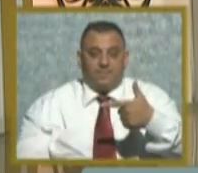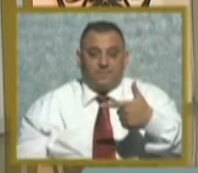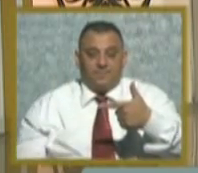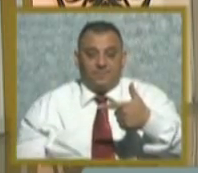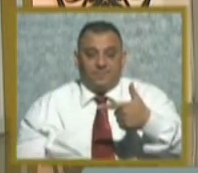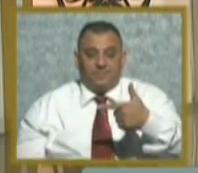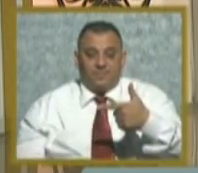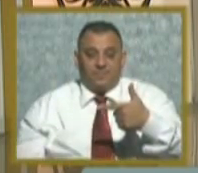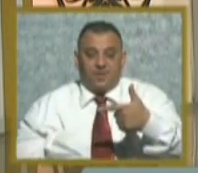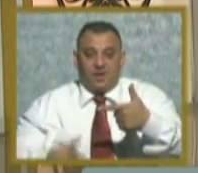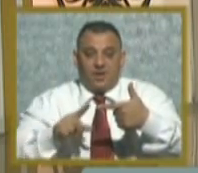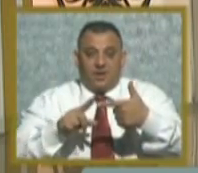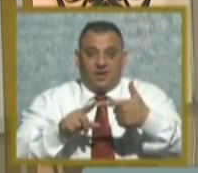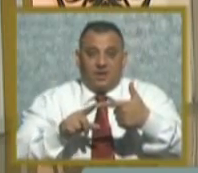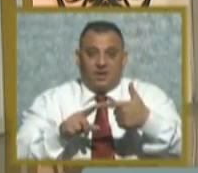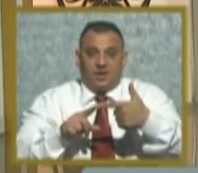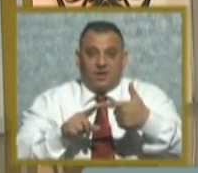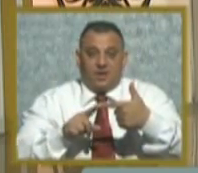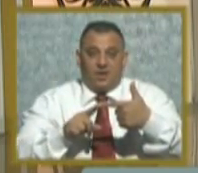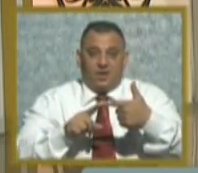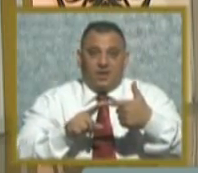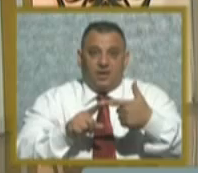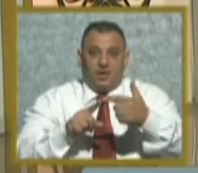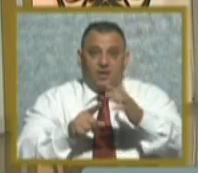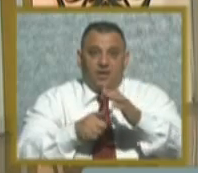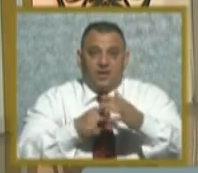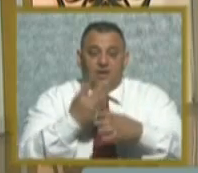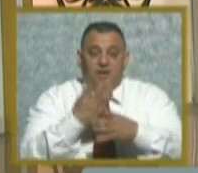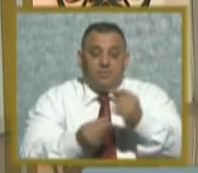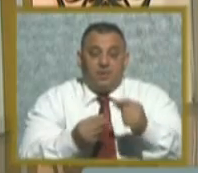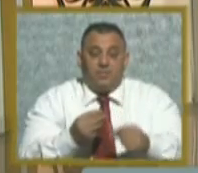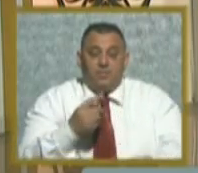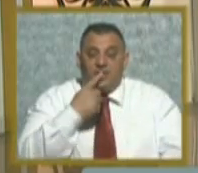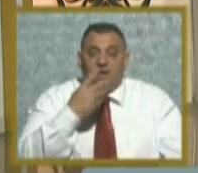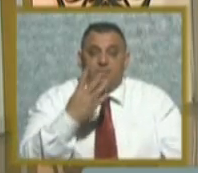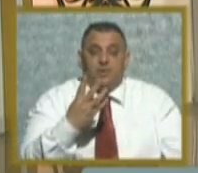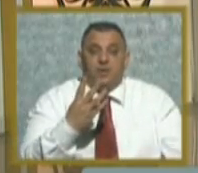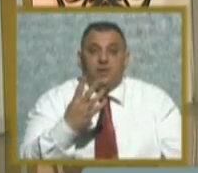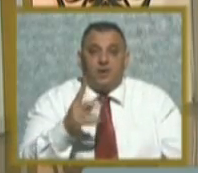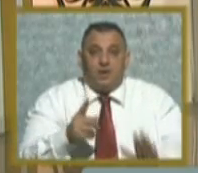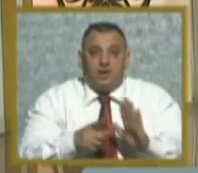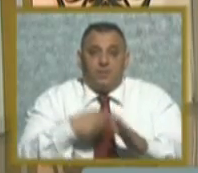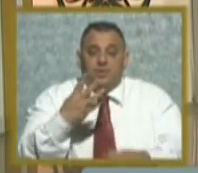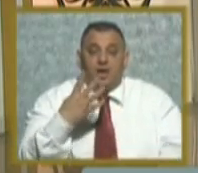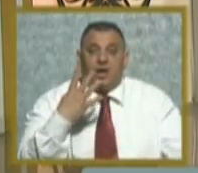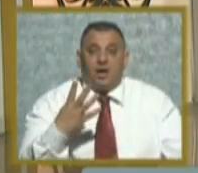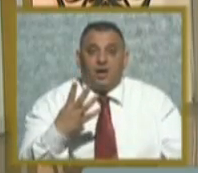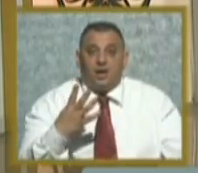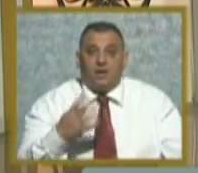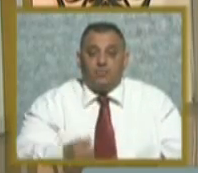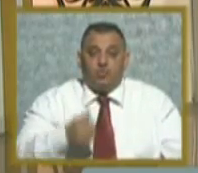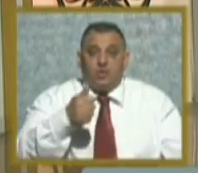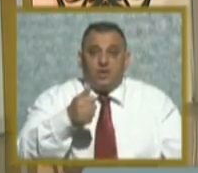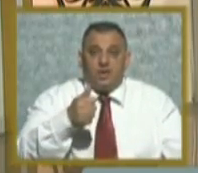الثاني. السؤال الثاني، أنا قبل صلاة الظهر أصلي 4 ركعات سنة وبعد صار 4، هل هذا جائز ولا